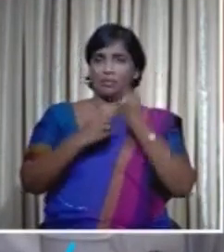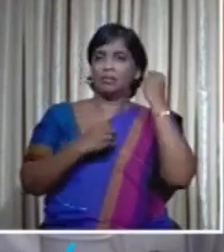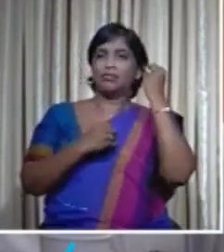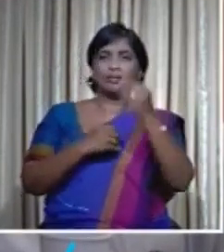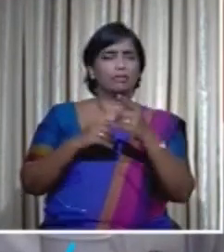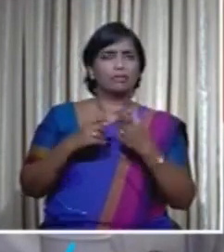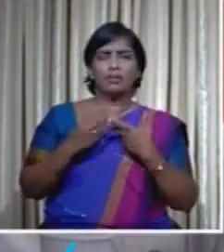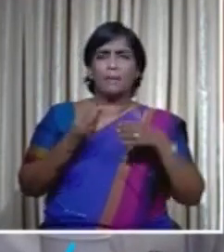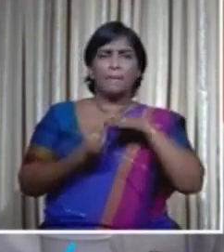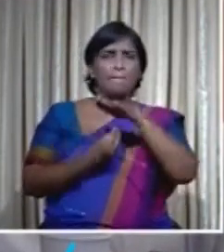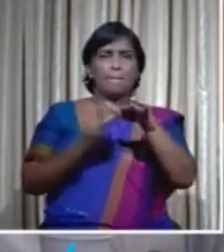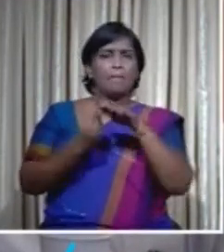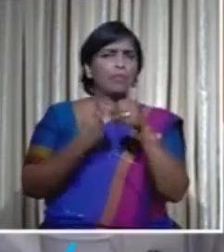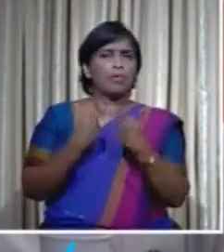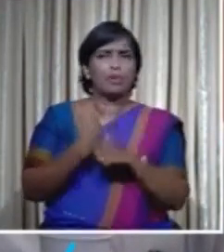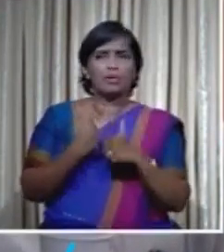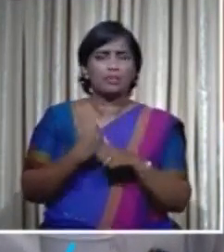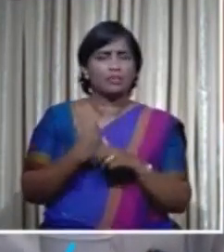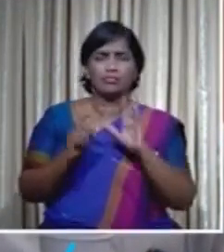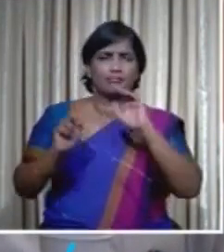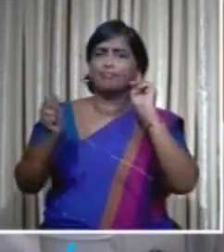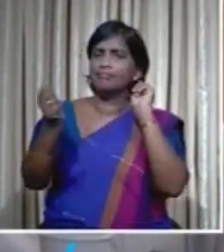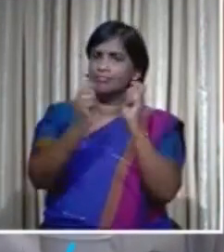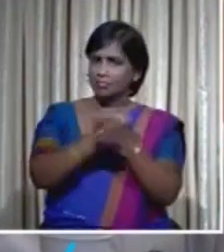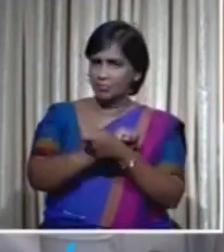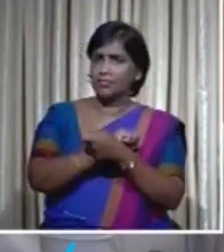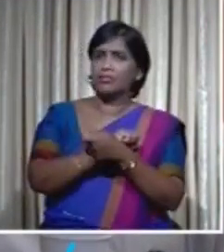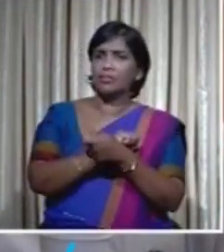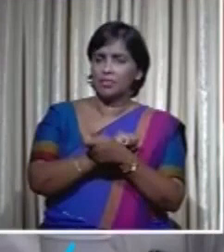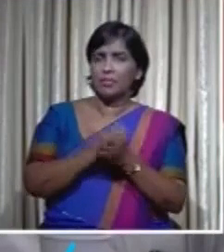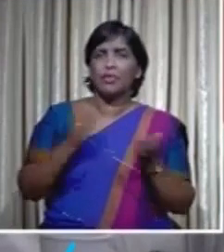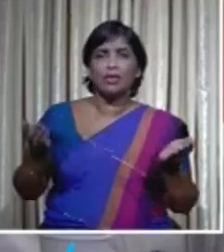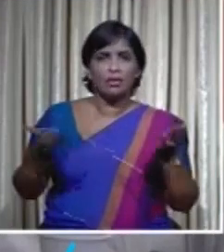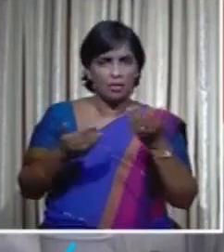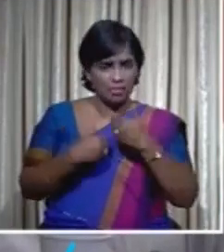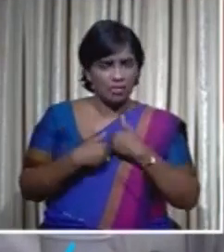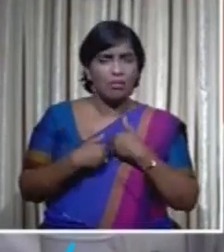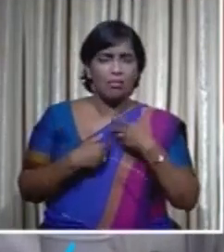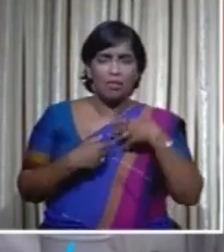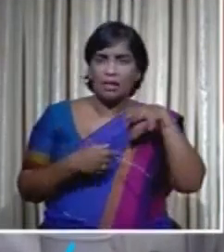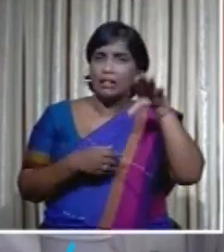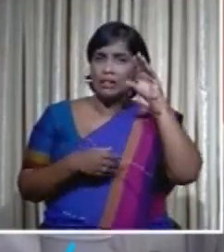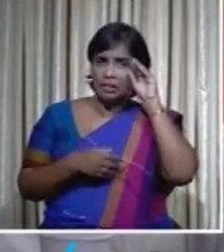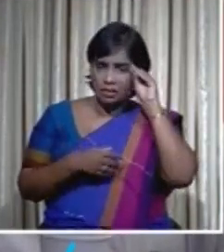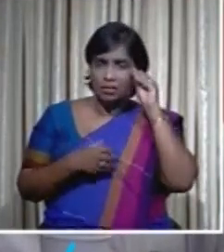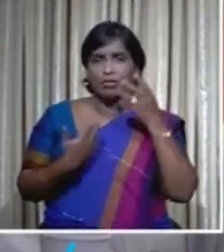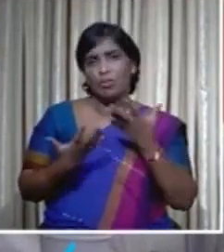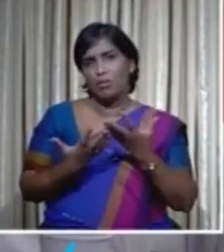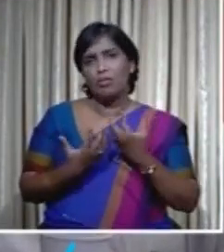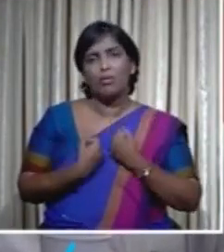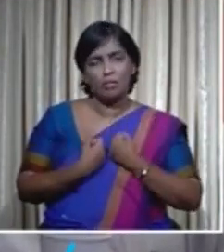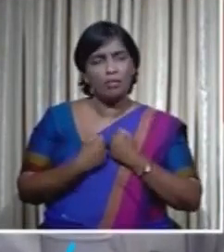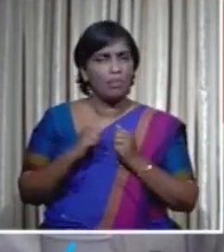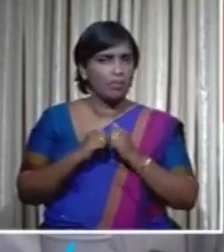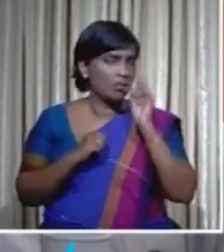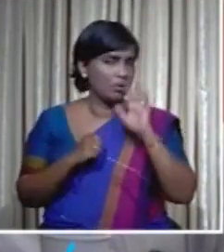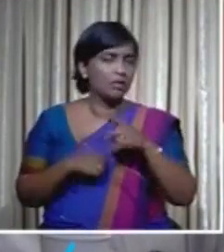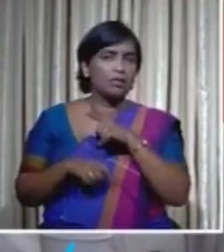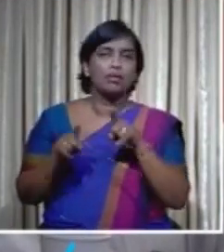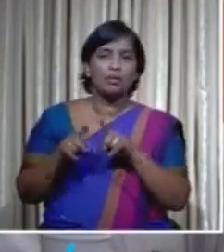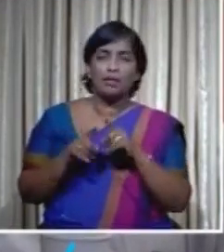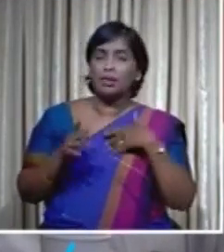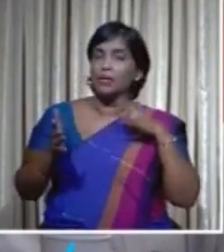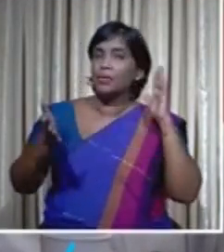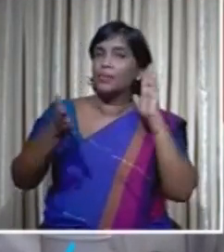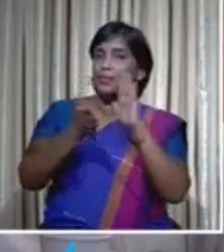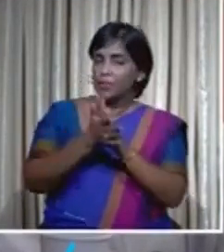நிலைகளை மாற்றுங்கள். முதலில் ஒரு புரிதல் வேண்டும், புரிந்துணர்வு வேண்டும். இந்த நாட்டிலே ஒரு இணக்கப்பாடு வேண்டும், இணக்க அரசியல் வேண்டும் என்றால் மக்களுடைய